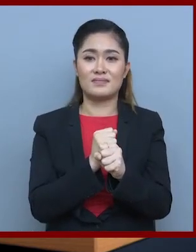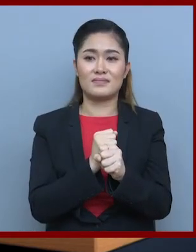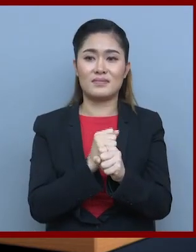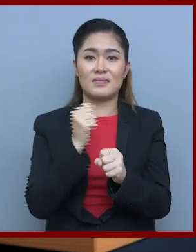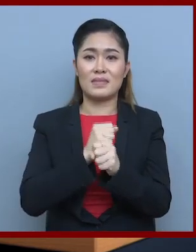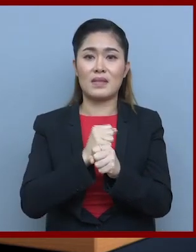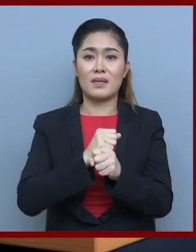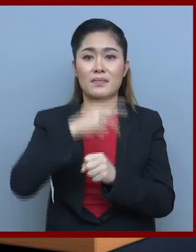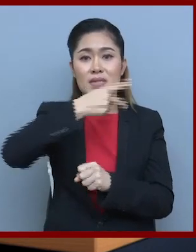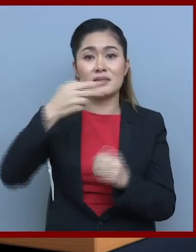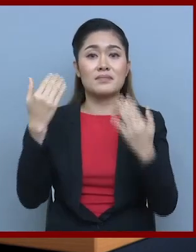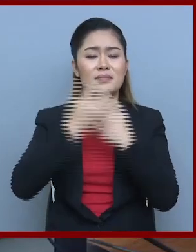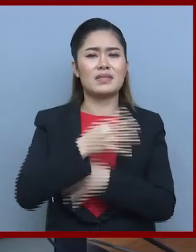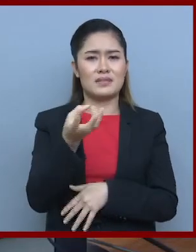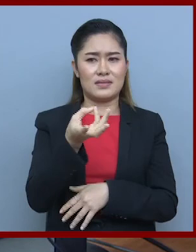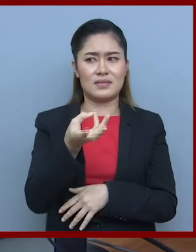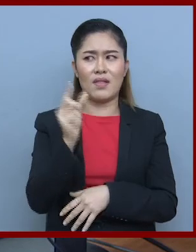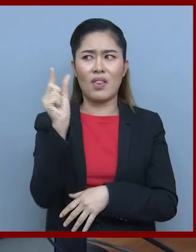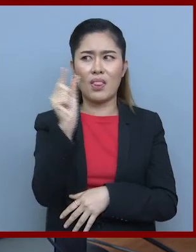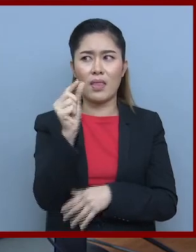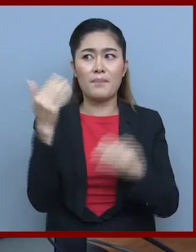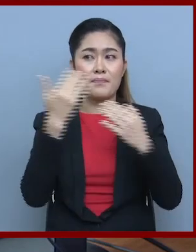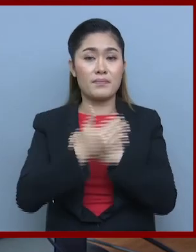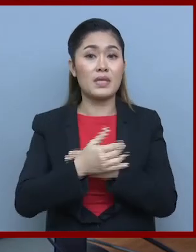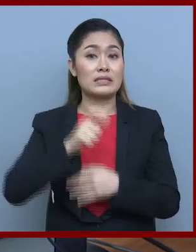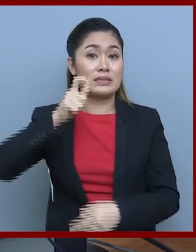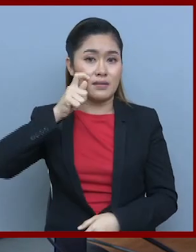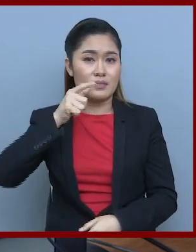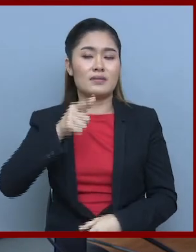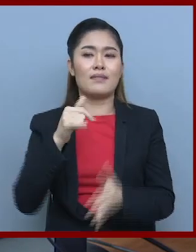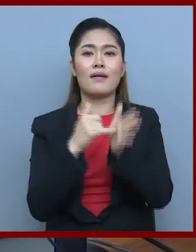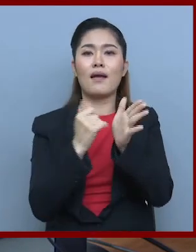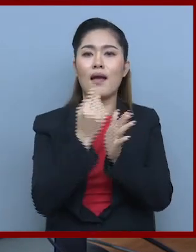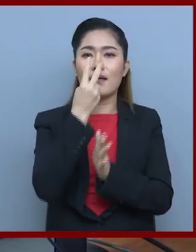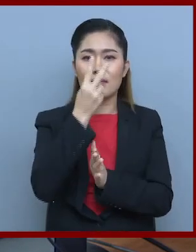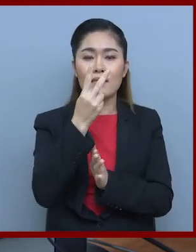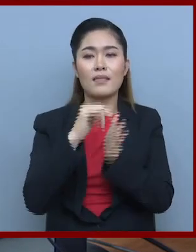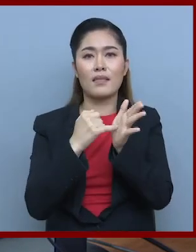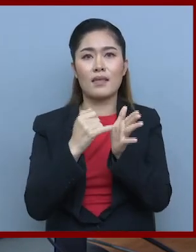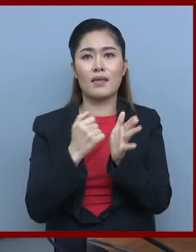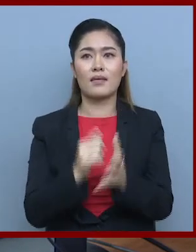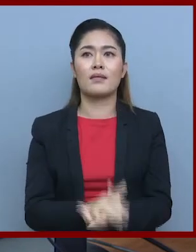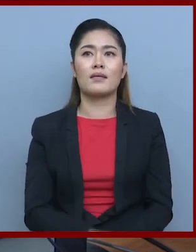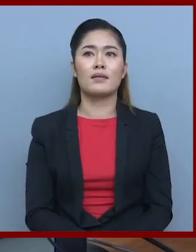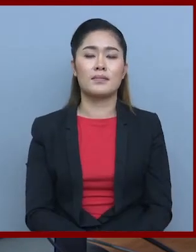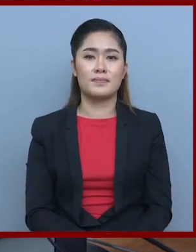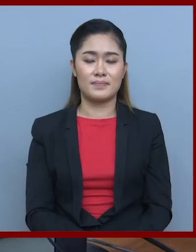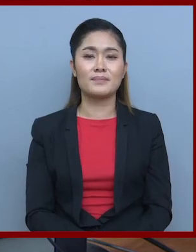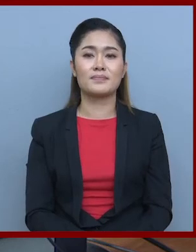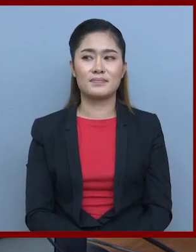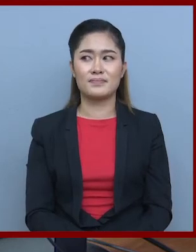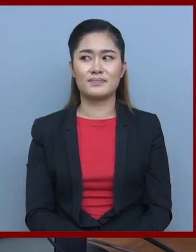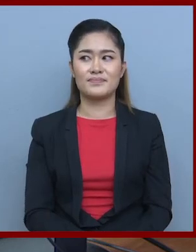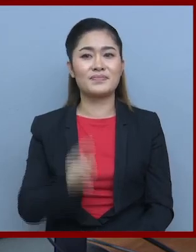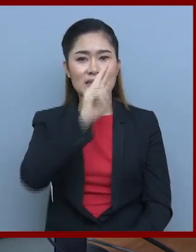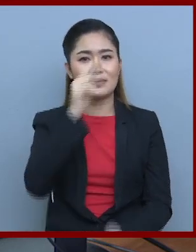อย่าลืมเปลี่ยนฟอนต์ตัวหนังสือนี่ตัวเล็กไปเราต้องเปลี่ยนฟอนต์ให้ตัวใหญ่เพื่อง่ายต่อการอะไรง่ายต่อการชมไอ